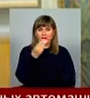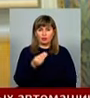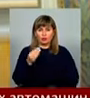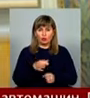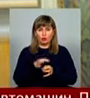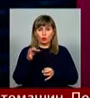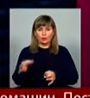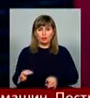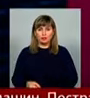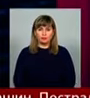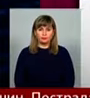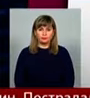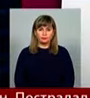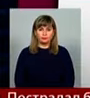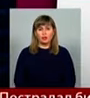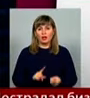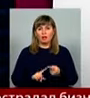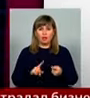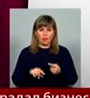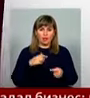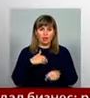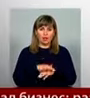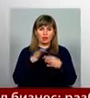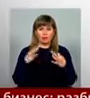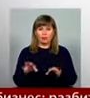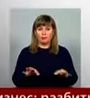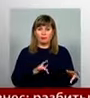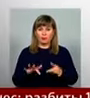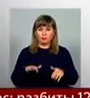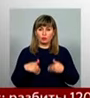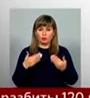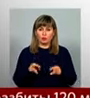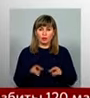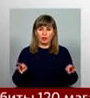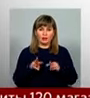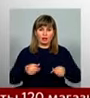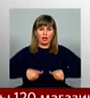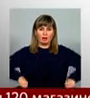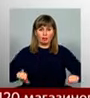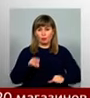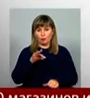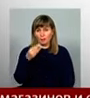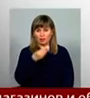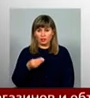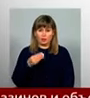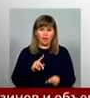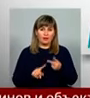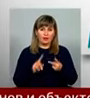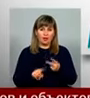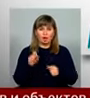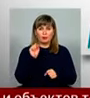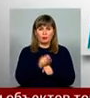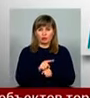области. Во-первых, я одобряю комплекс мер, предложенных правительственной комиссией по Мангистау. Во-вторых,